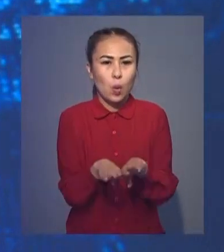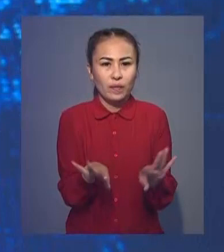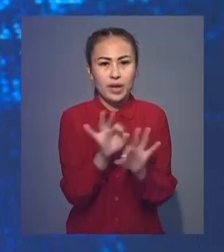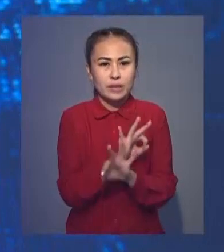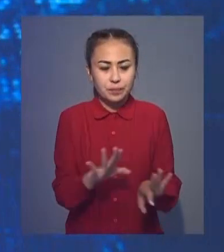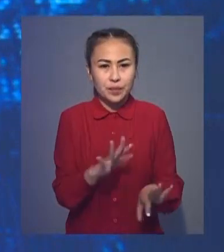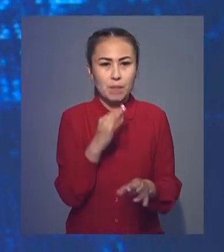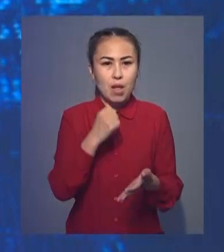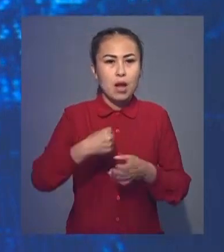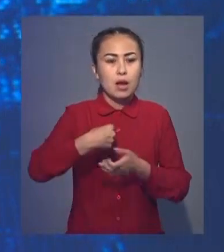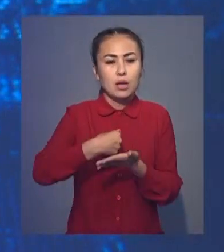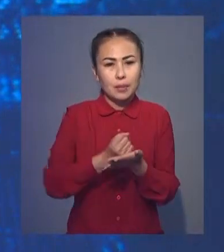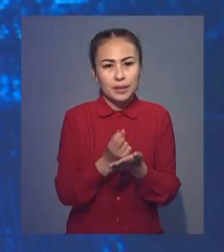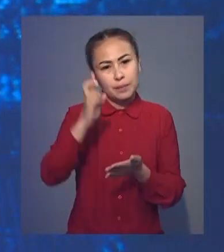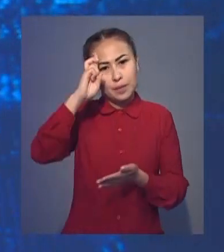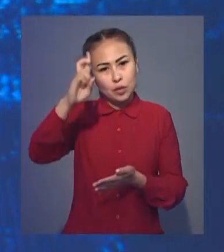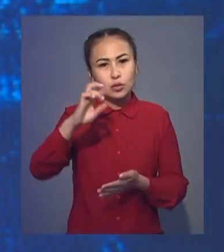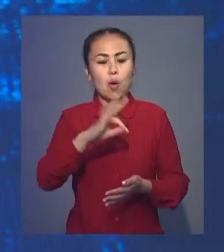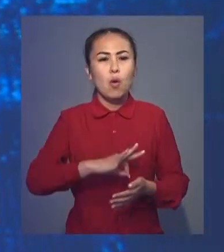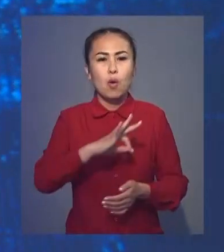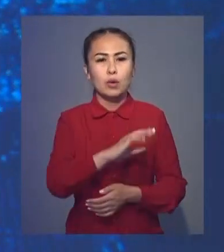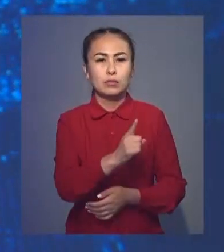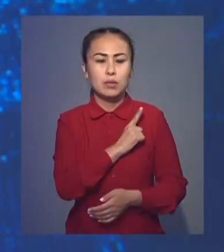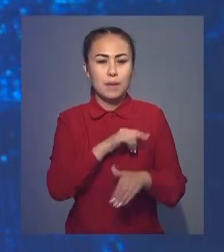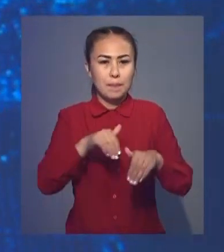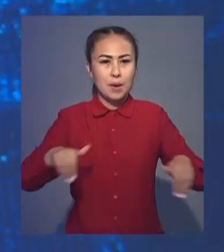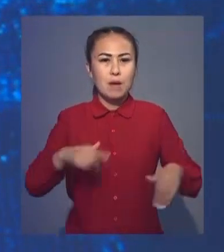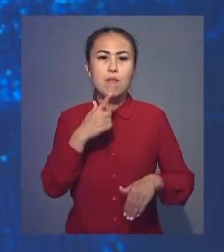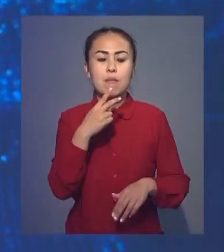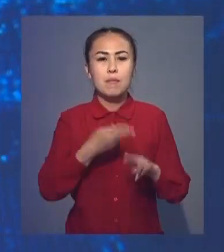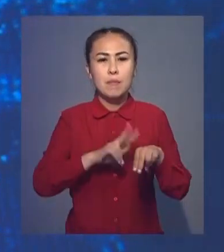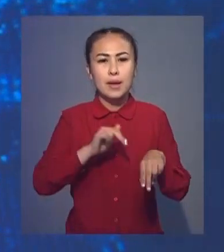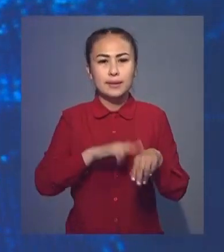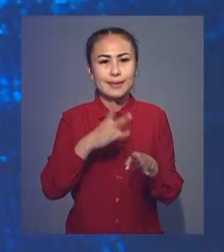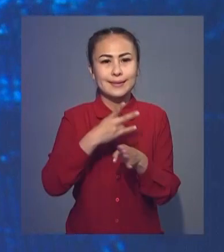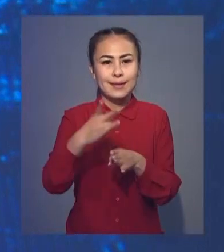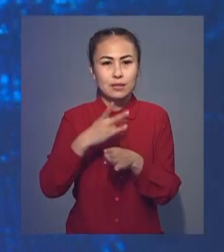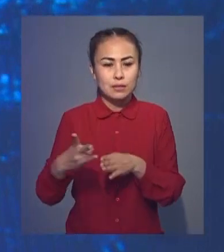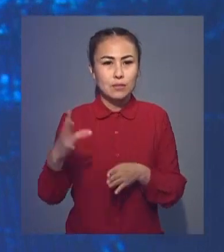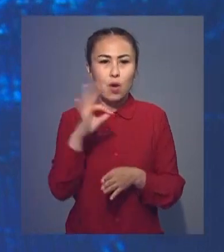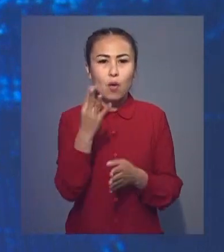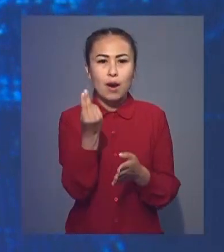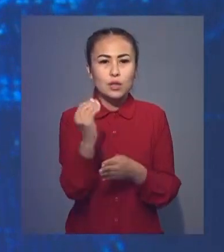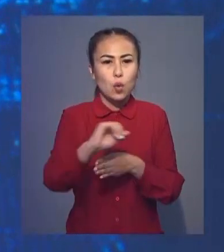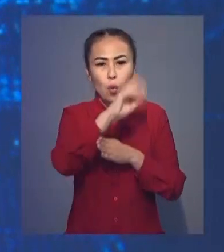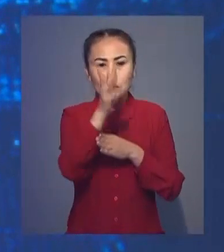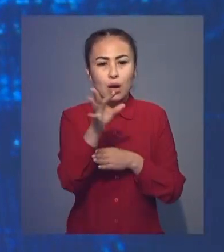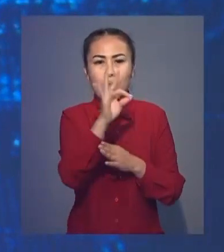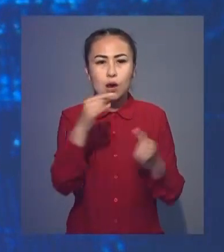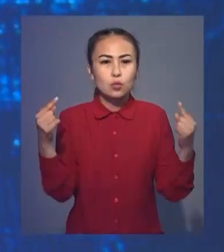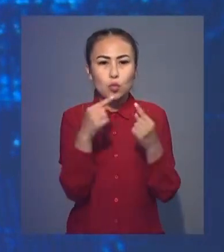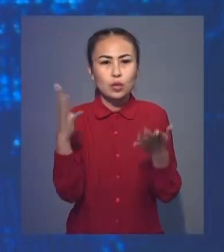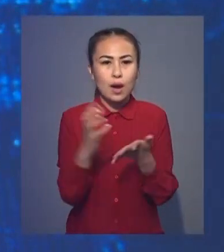мәлімдеді. Ол бекіткен қаулыда мемлекеттің қарулы күштері мен ұлттық полициясына терроризмнің алдын алу және оларды қаржыландыру жолдарын